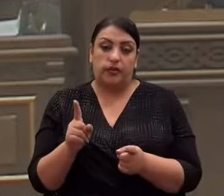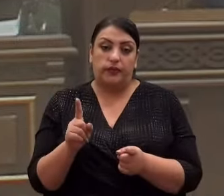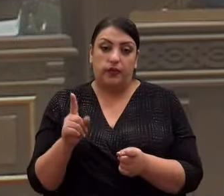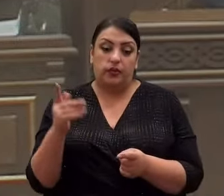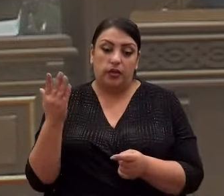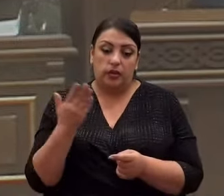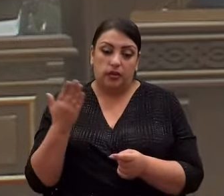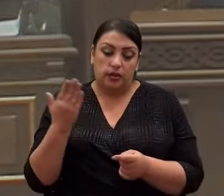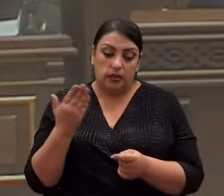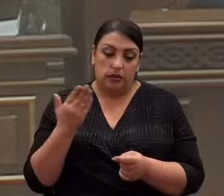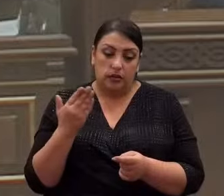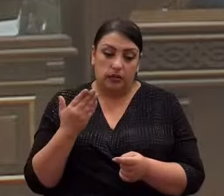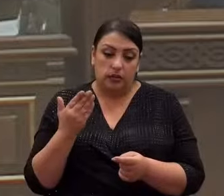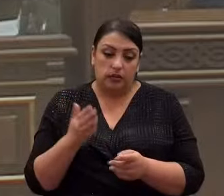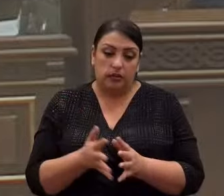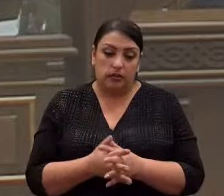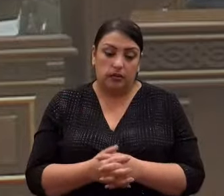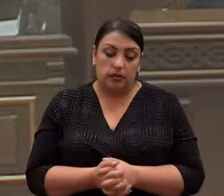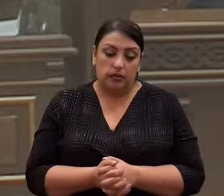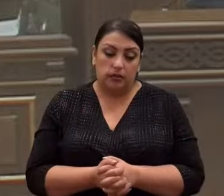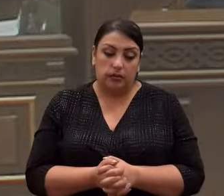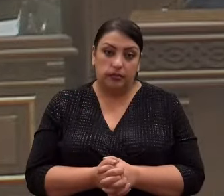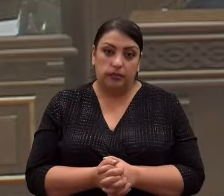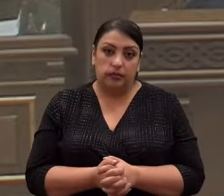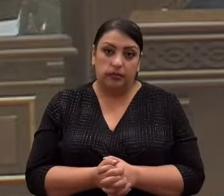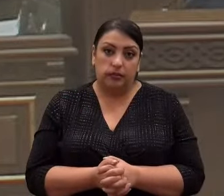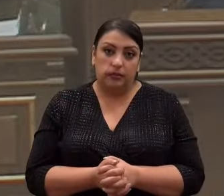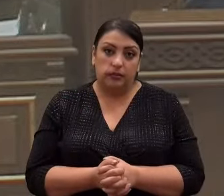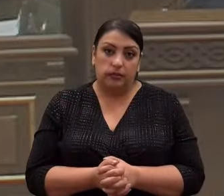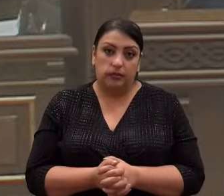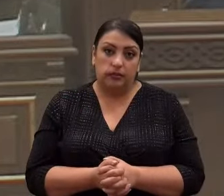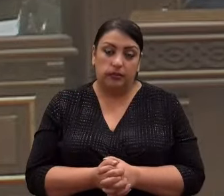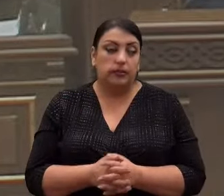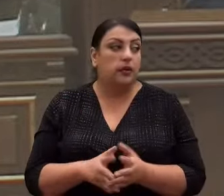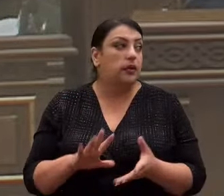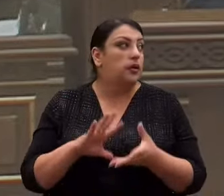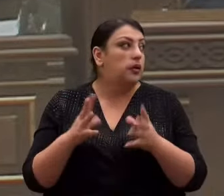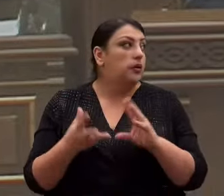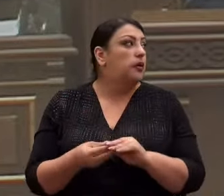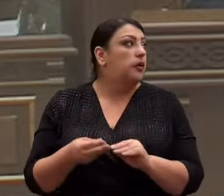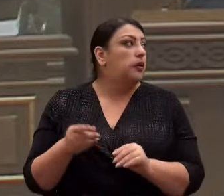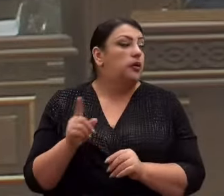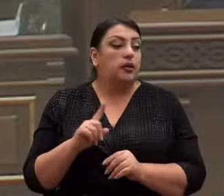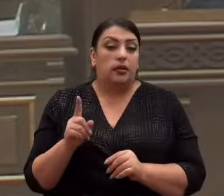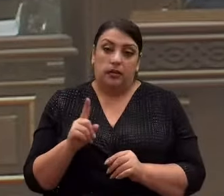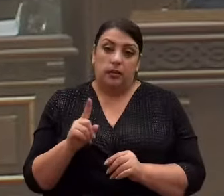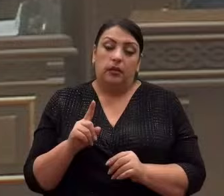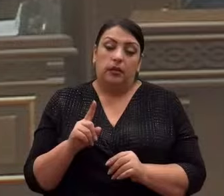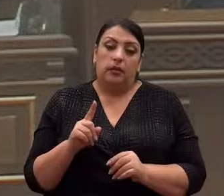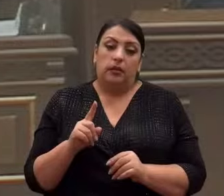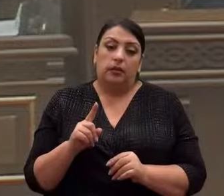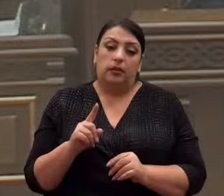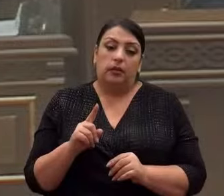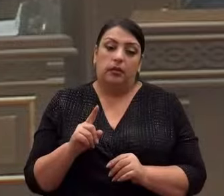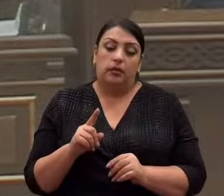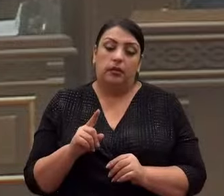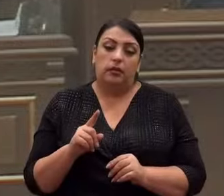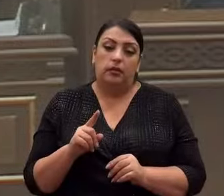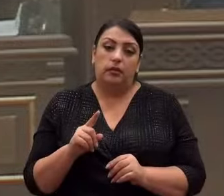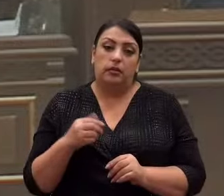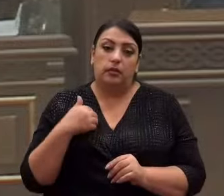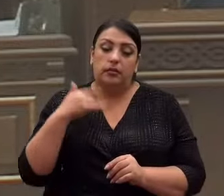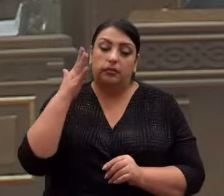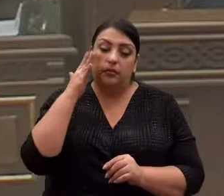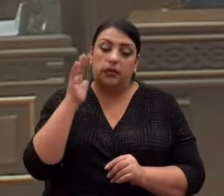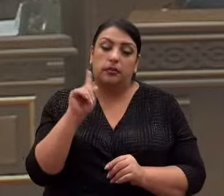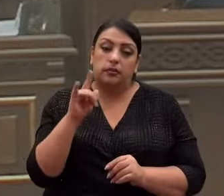ես առաջարկում եմ պարոն Աբազյանին։ Ամեն հետո ընդհանուր հանցավորության վիճակի բարելավման ուղղությամբ մի միտք ունեմ,